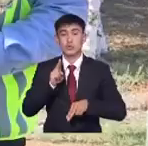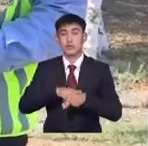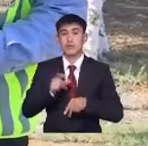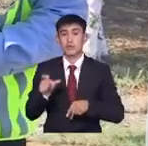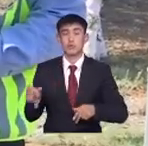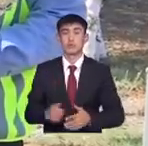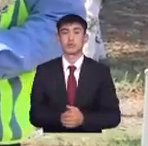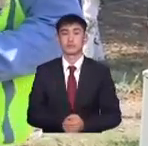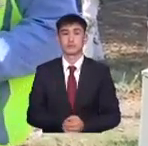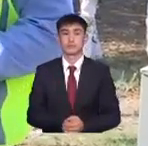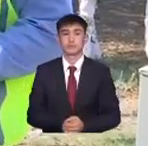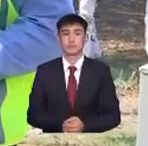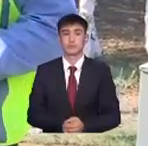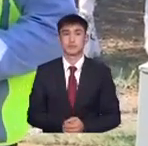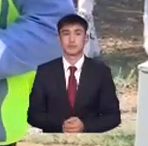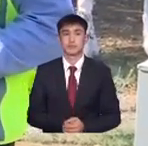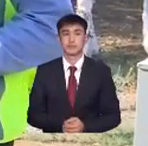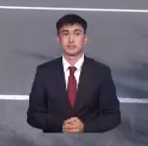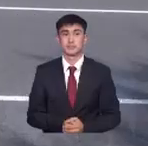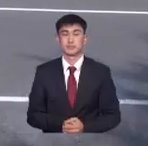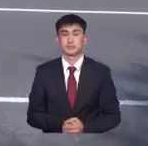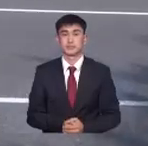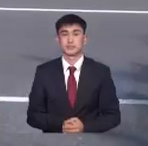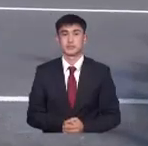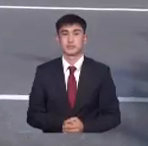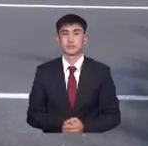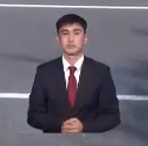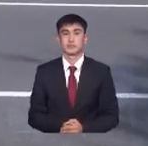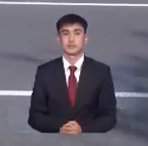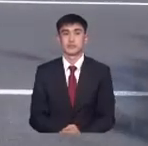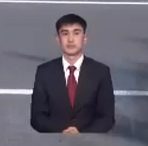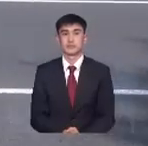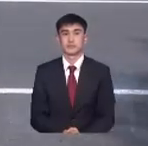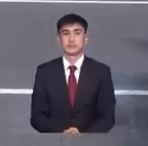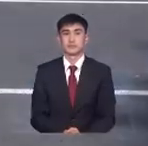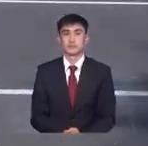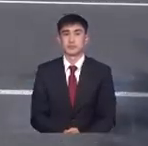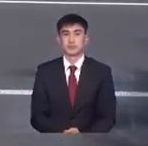правоохранительных органов. Карина Закриева, Габит Кабдрахман, телерадиокомпания «ЖИТСУ».